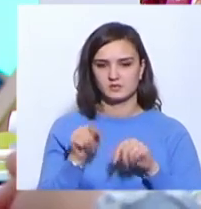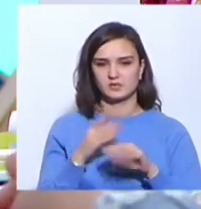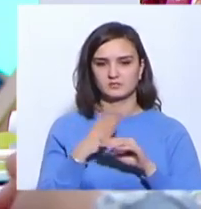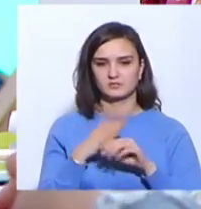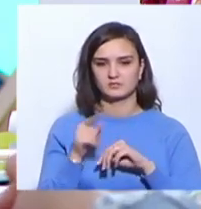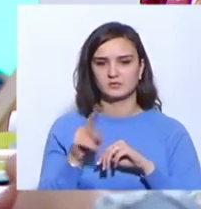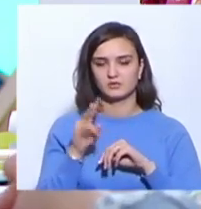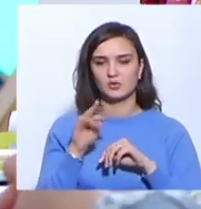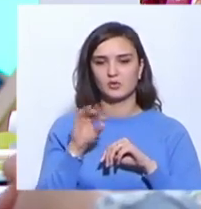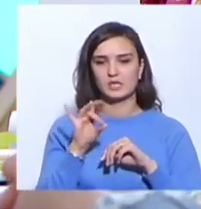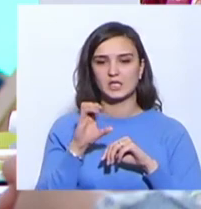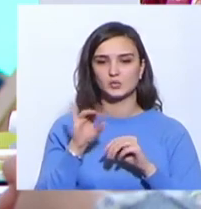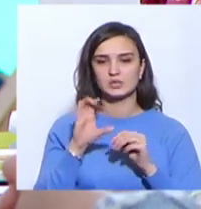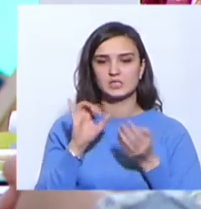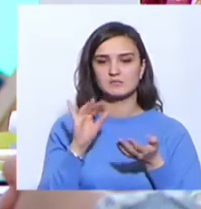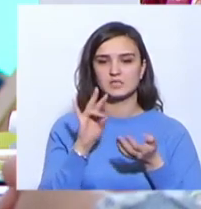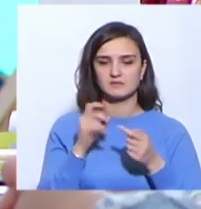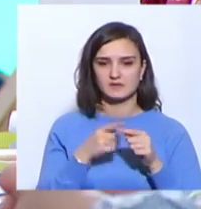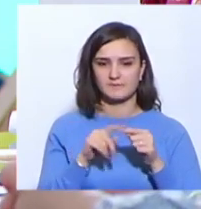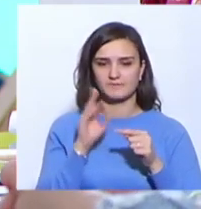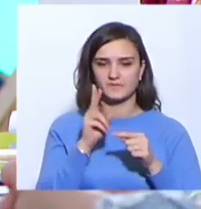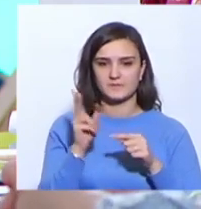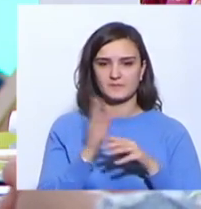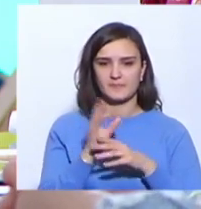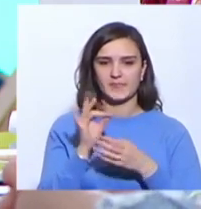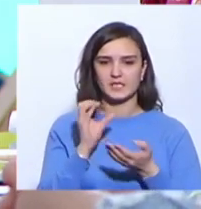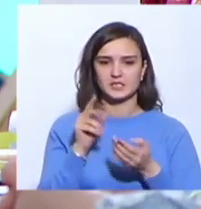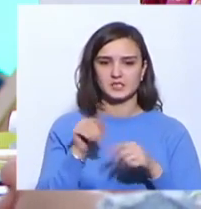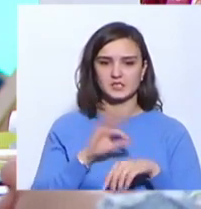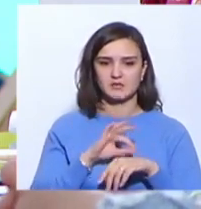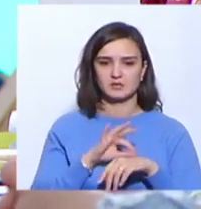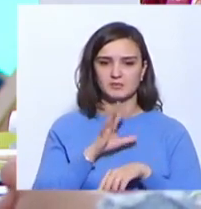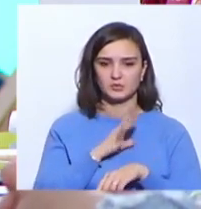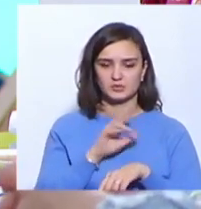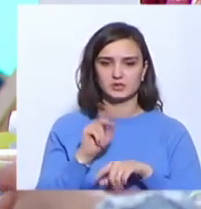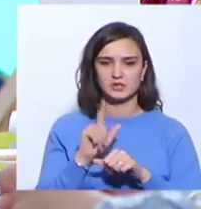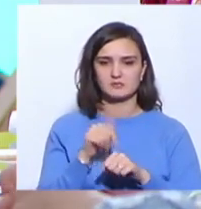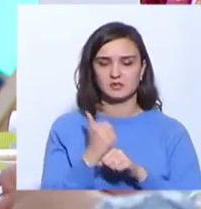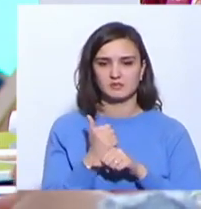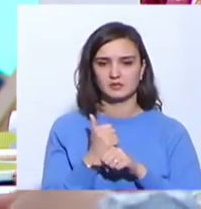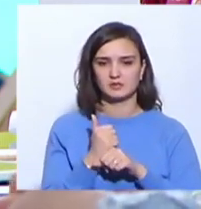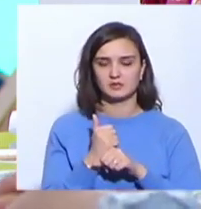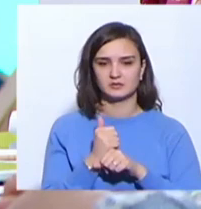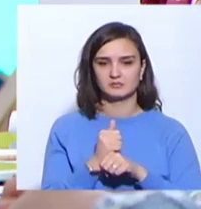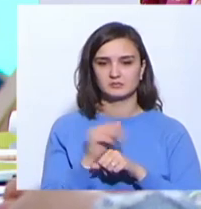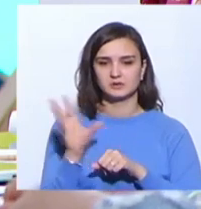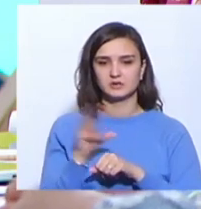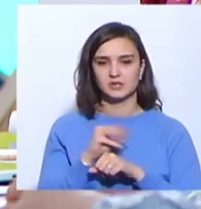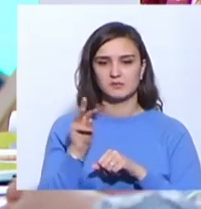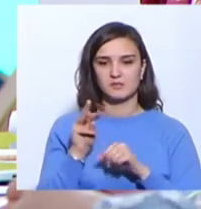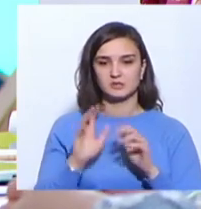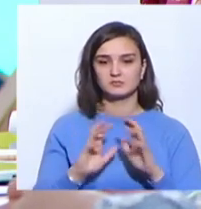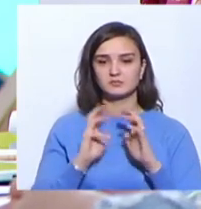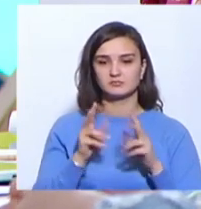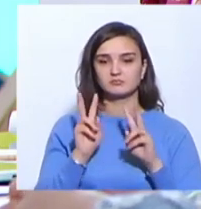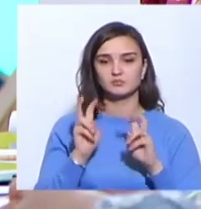აქვს კოლორექტული სიმსივნე, ან ვისაც აქვს რისკი, რომ ეს დაავადება ჰქონდეს. და რაც თავარია, მთელი მარტი ემსახურება